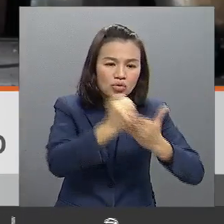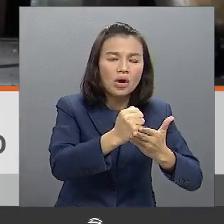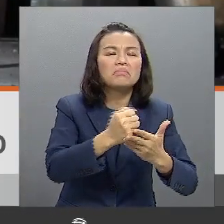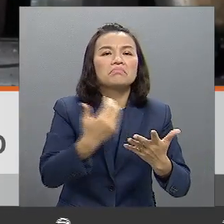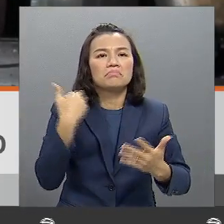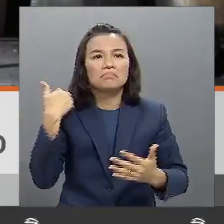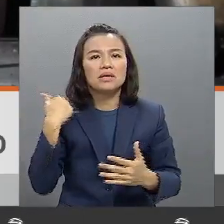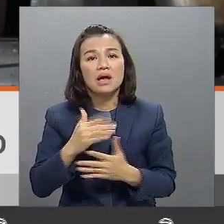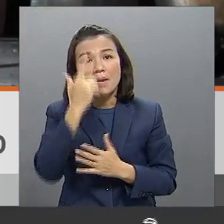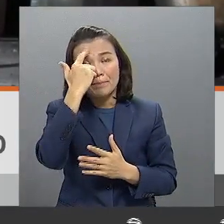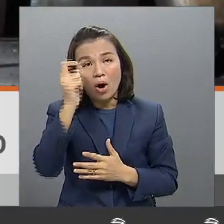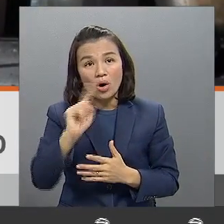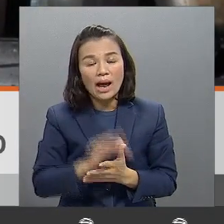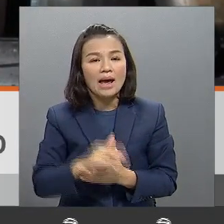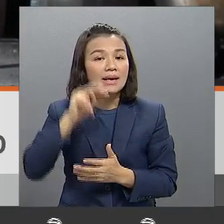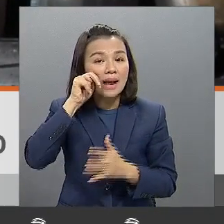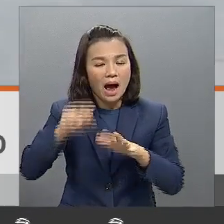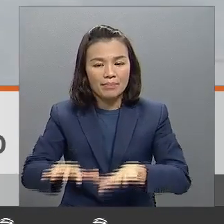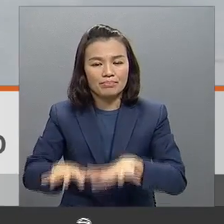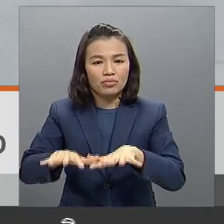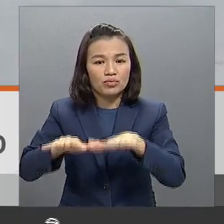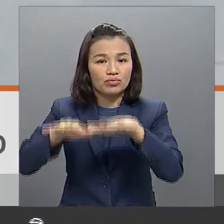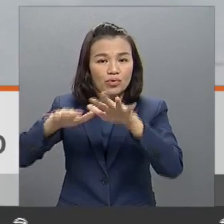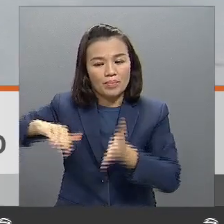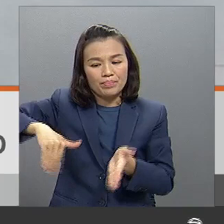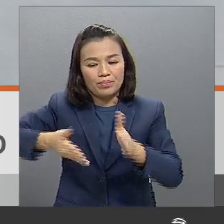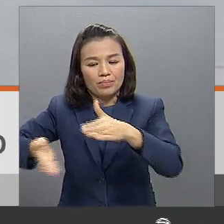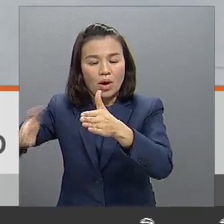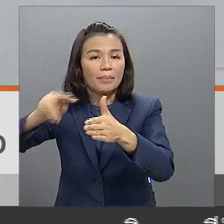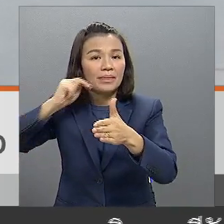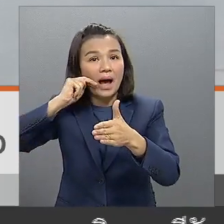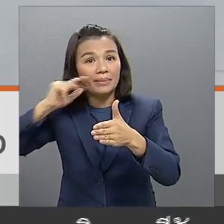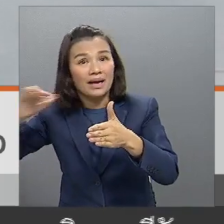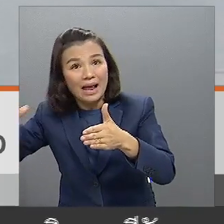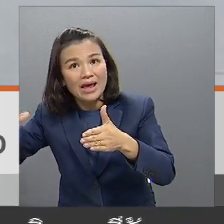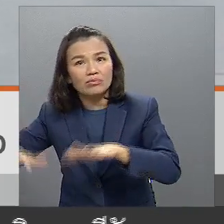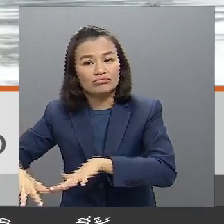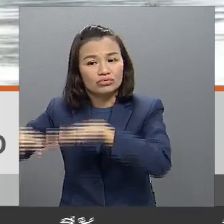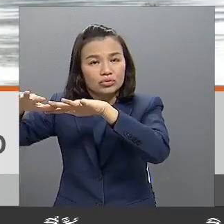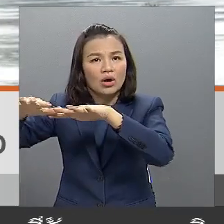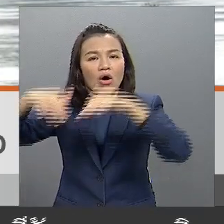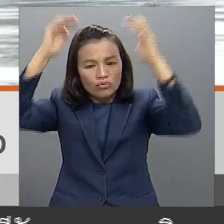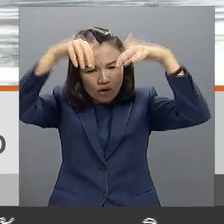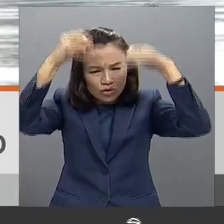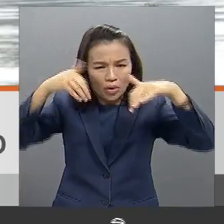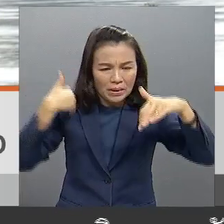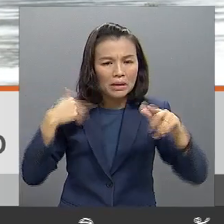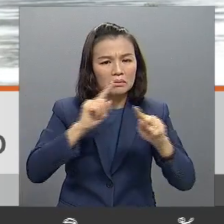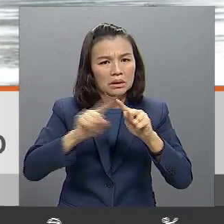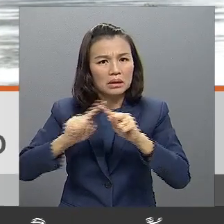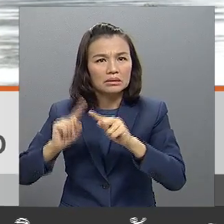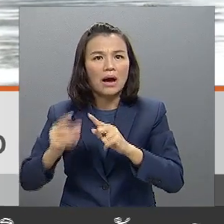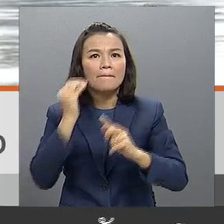ในแม่น้ำตาปีสูงขึ้นอย่างต่อเนื่องประกอบกับน้ำทะเลหนุนและฝนยังตกโปรยปรายลงมาในบางช่วงจึงไม่กล้ากลับเข้าไปอยู่ภายในบ้